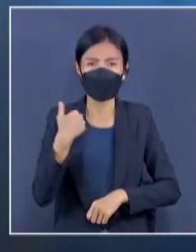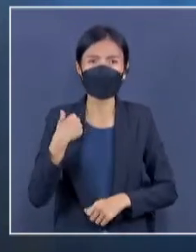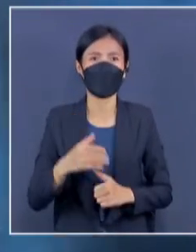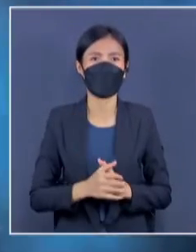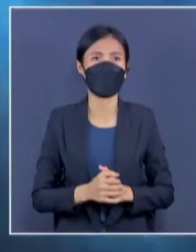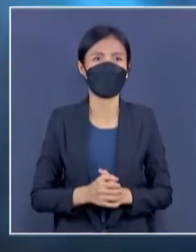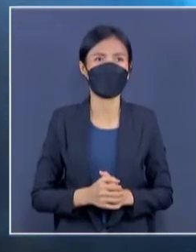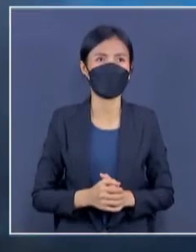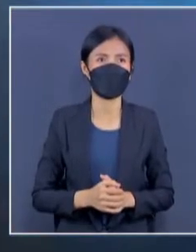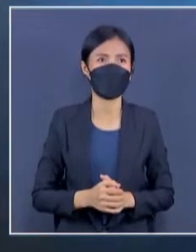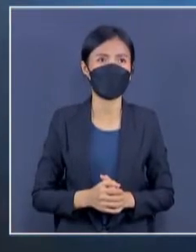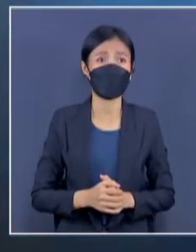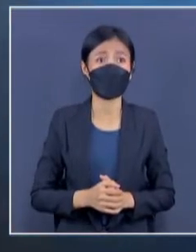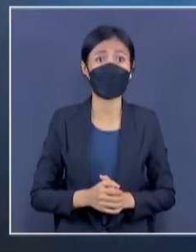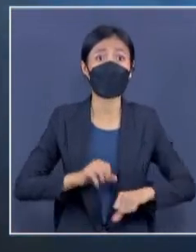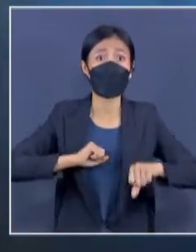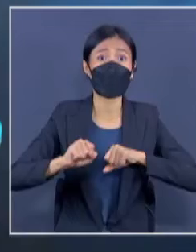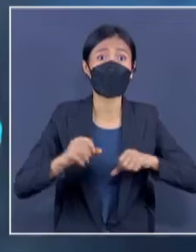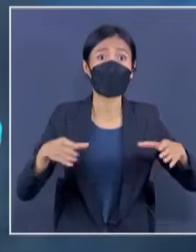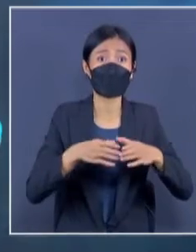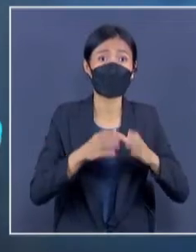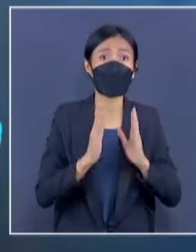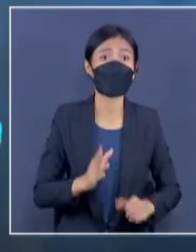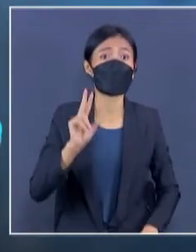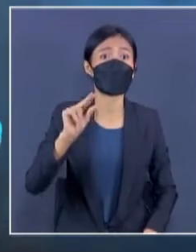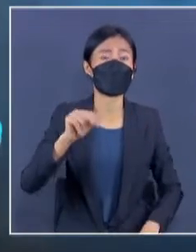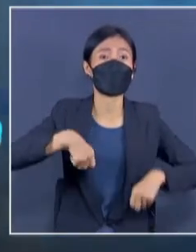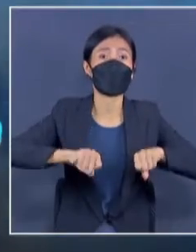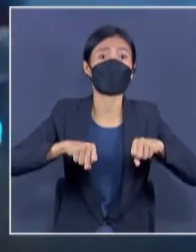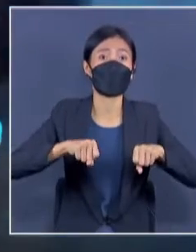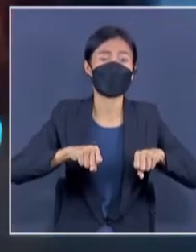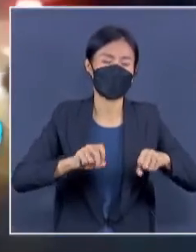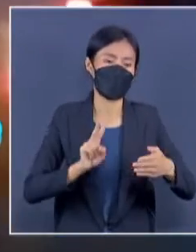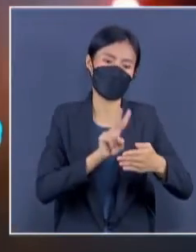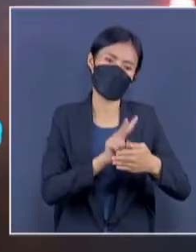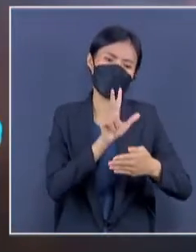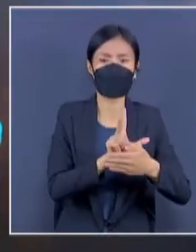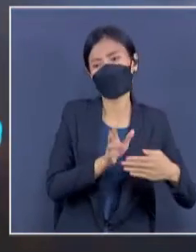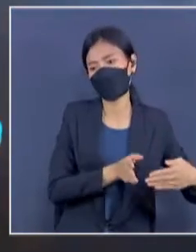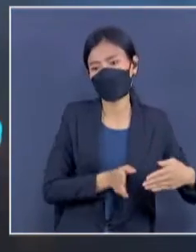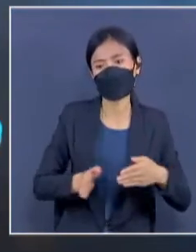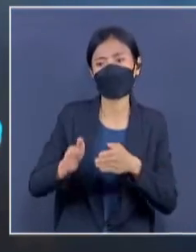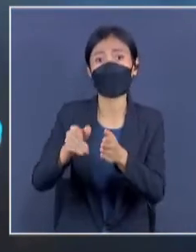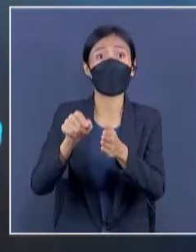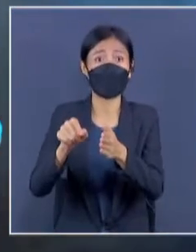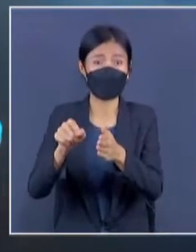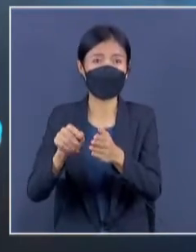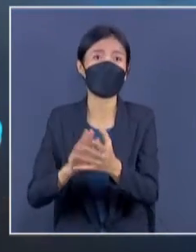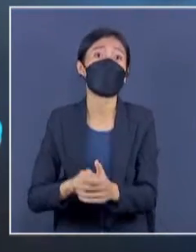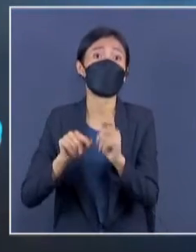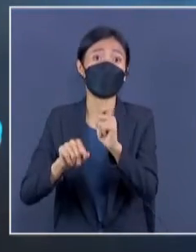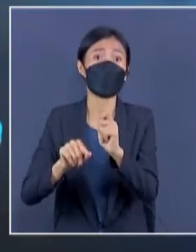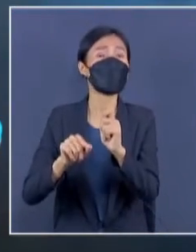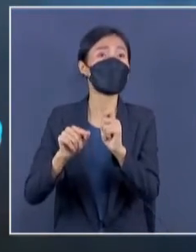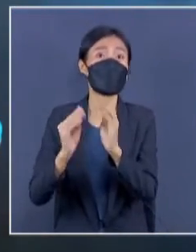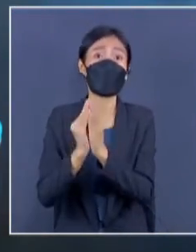ความคืบหน้ากรณีกลุ่มวัยรุ่นกว่า30คนนะครับขี่มอเตอร์ไซค์เข้าไปที่หมู่บ้านแลมวิลล่าด้านบางบัวทองที่จังหวัดนนทบุรีครับเนี่ยฮะเป็นขบวน